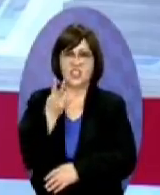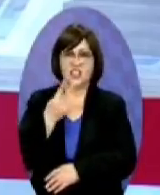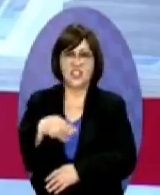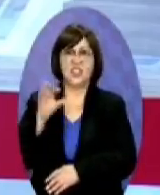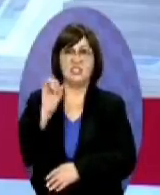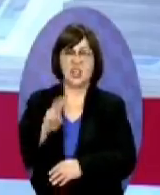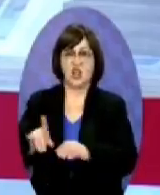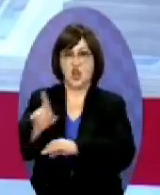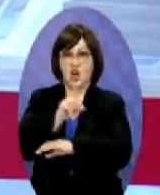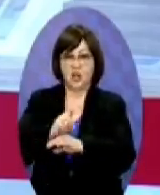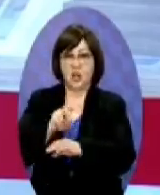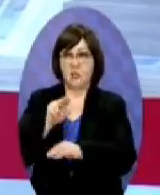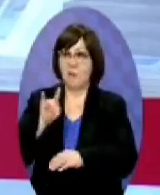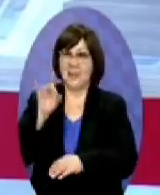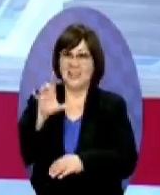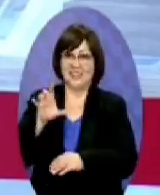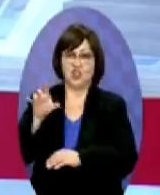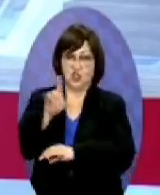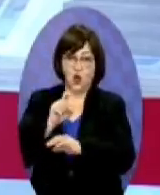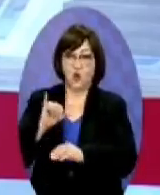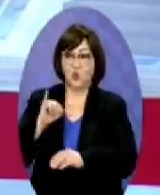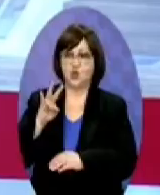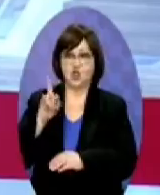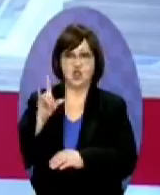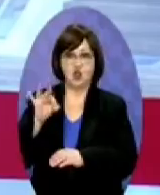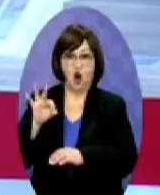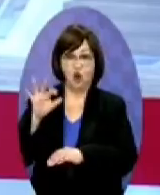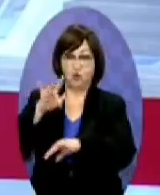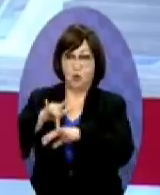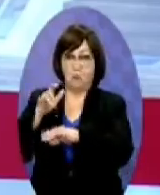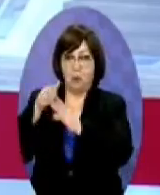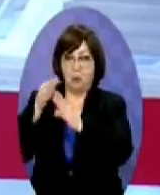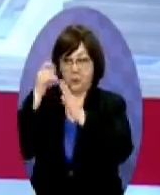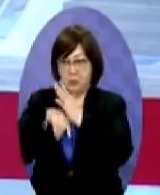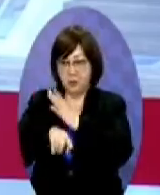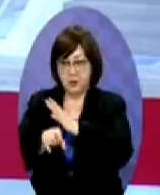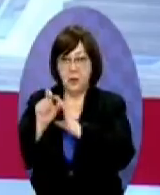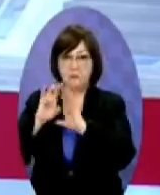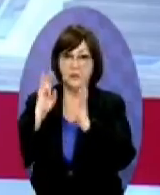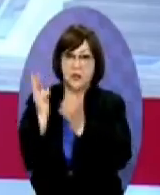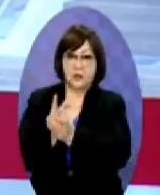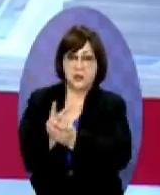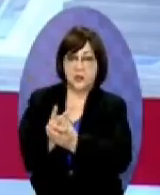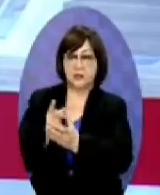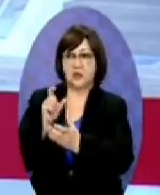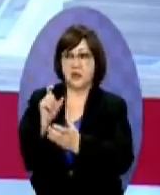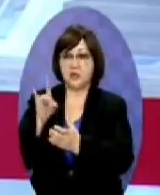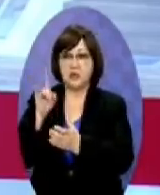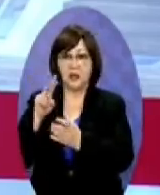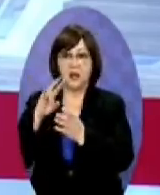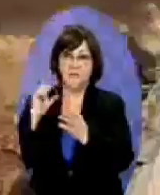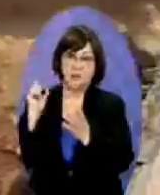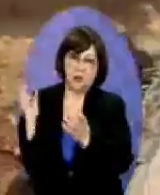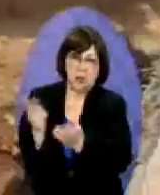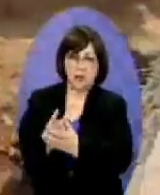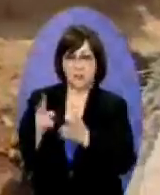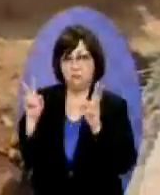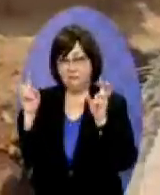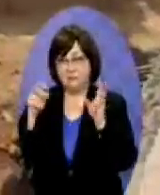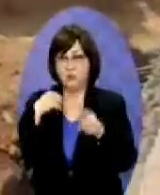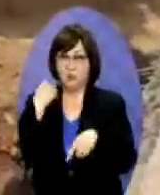байранд хөгжих инх тайвныг тогтоох эвлэлд нэгдэхэд уугуул хэлний үүрэг сэдвийн хүрээнд тэмдэглэж байна.